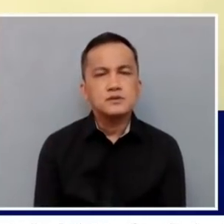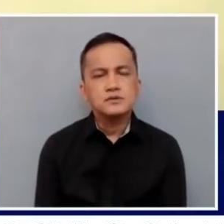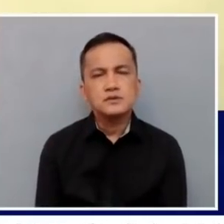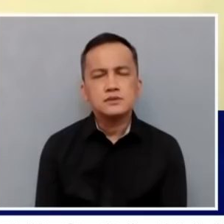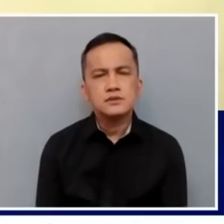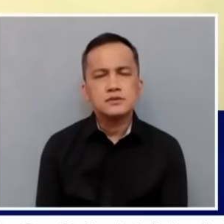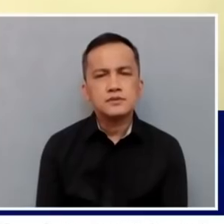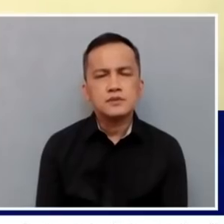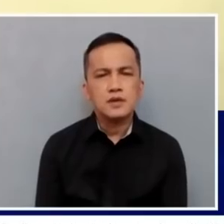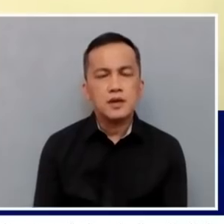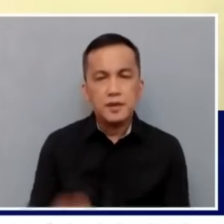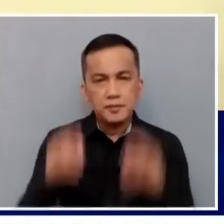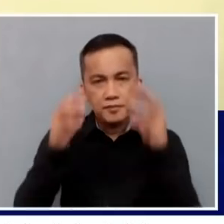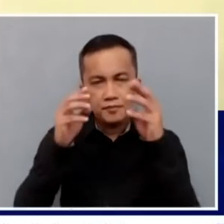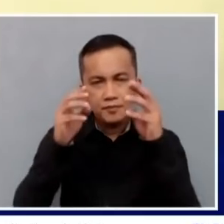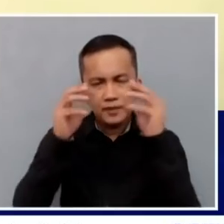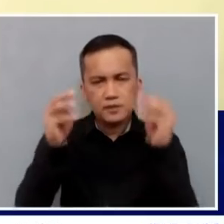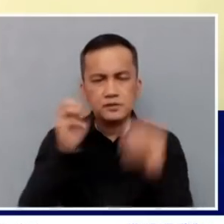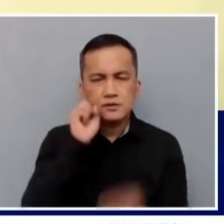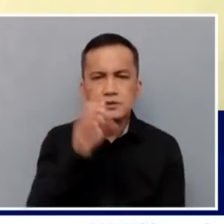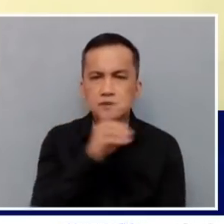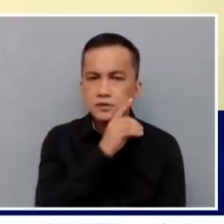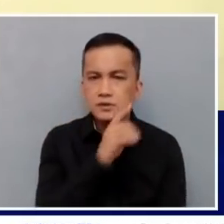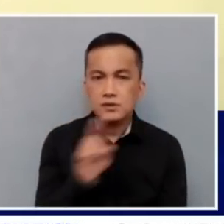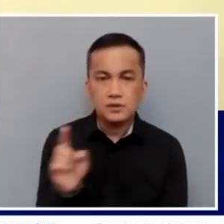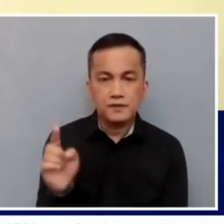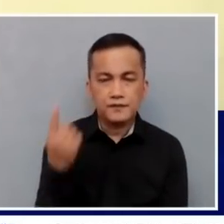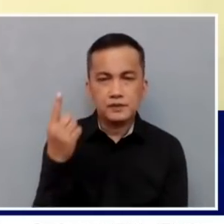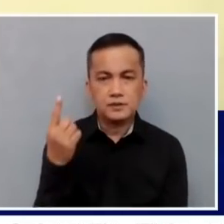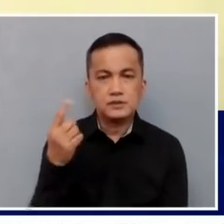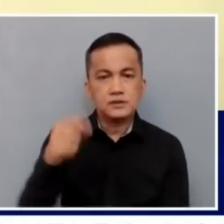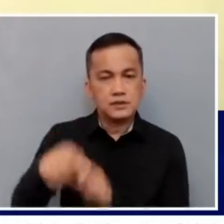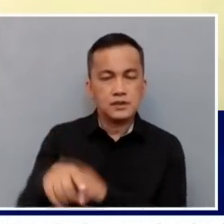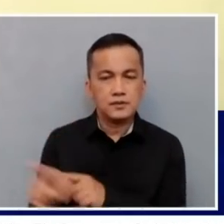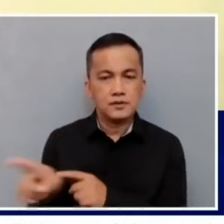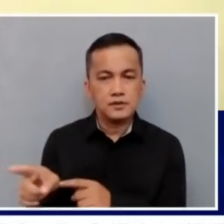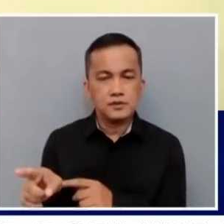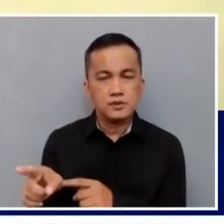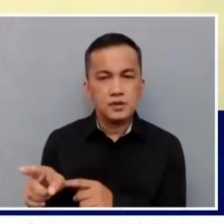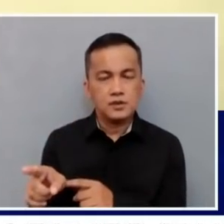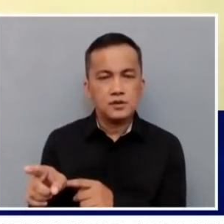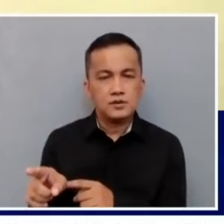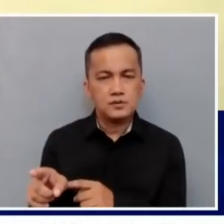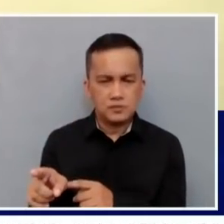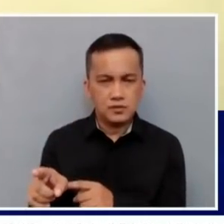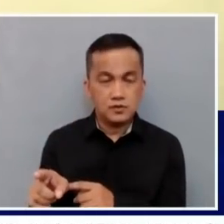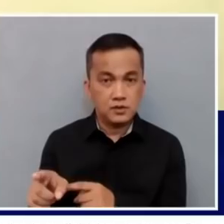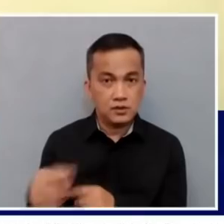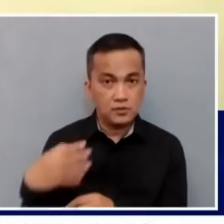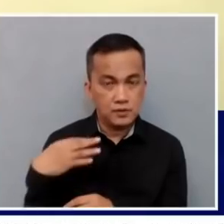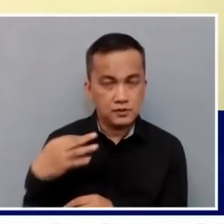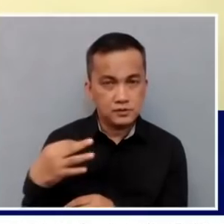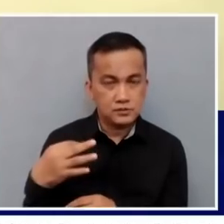for Mayor Sara Duterte. So itong unang pagkakataon na siya tumatakbo for a national post.